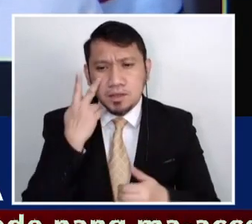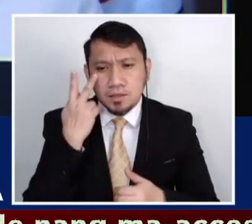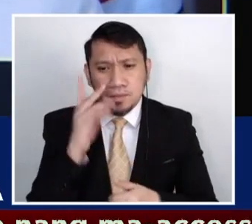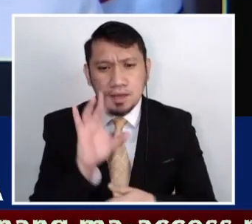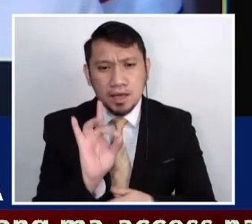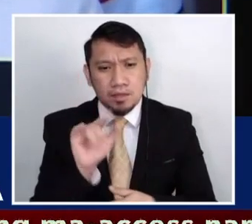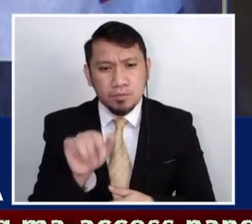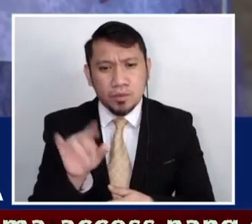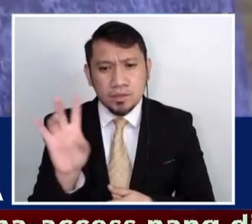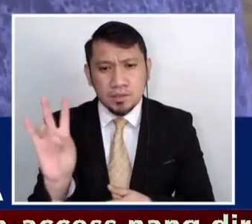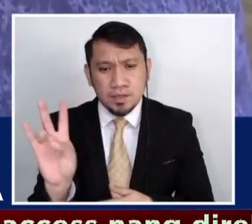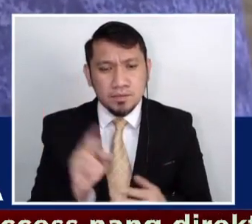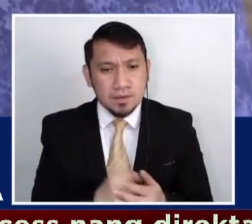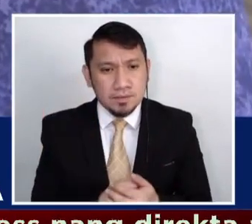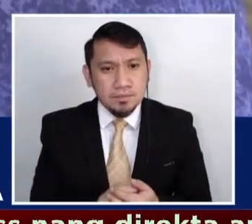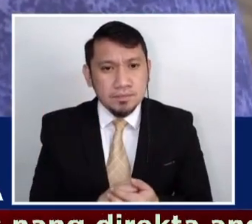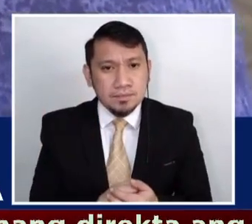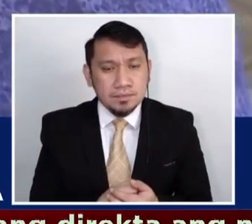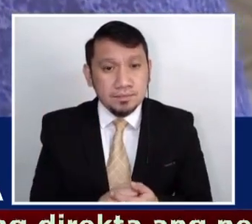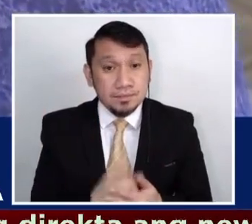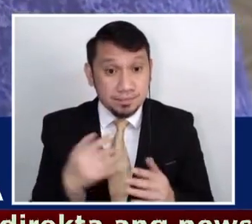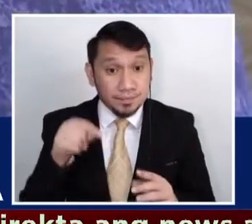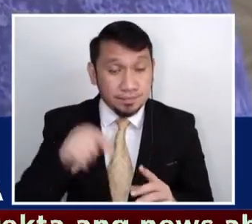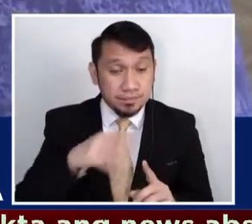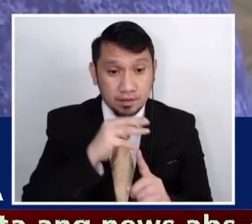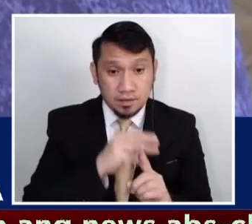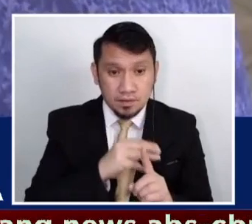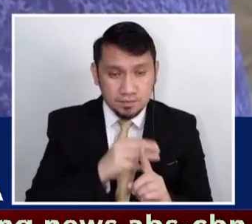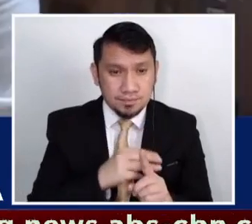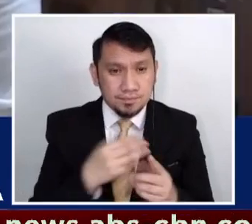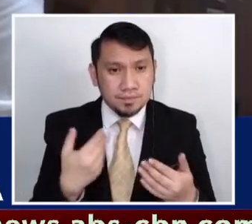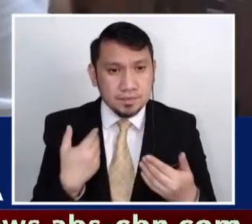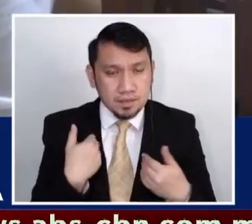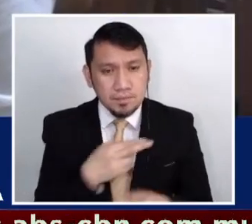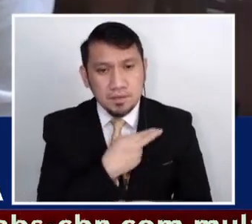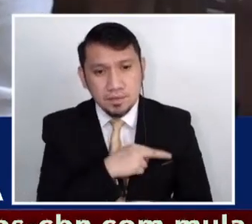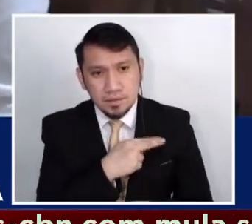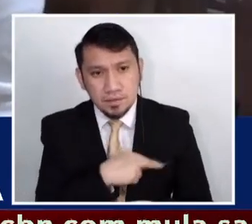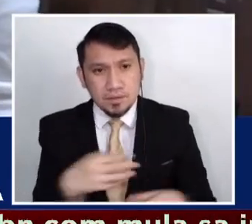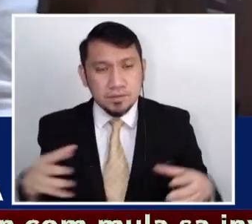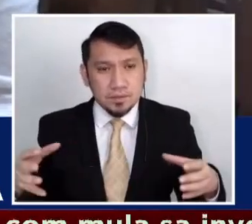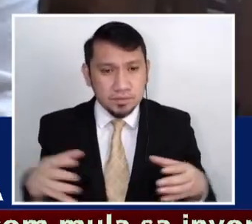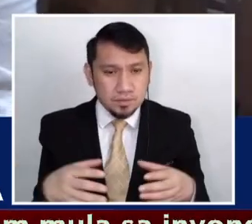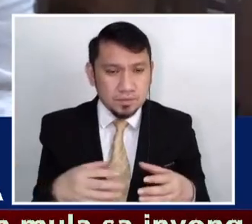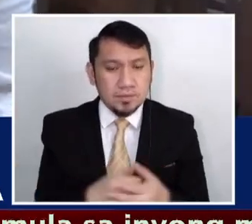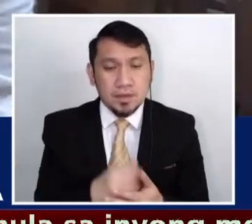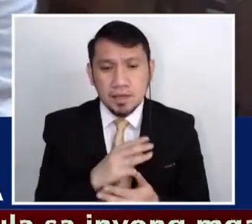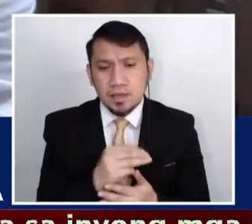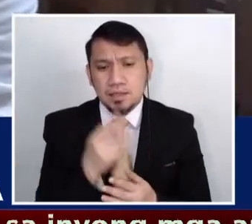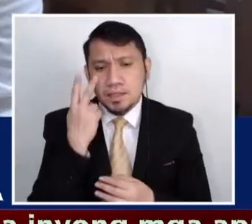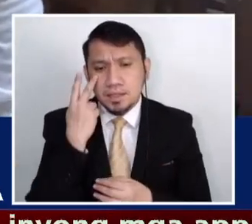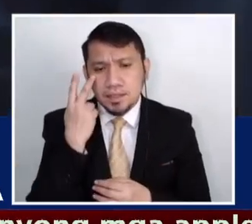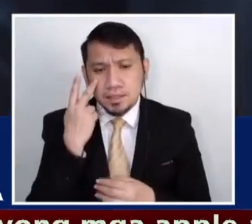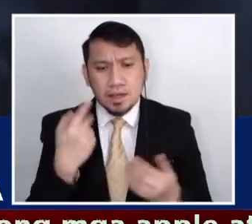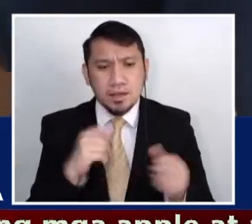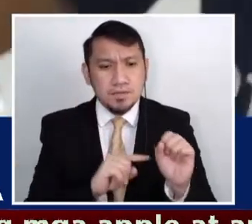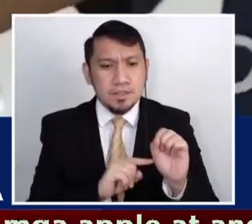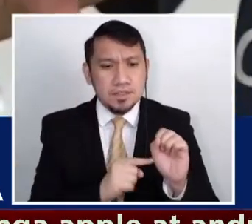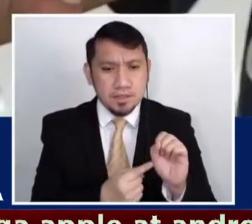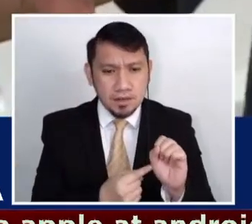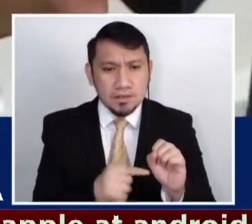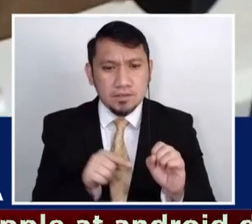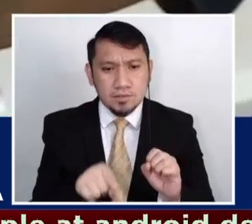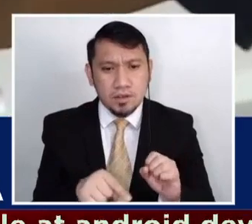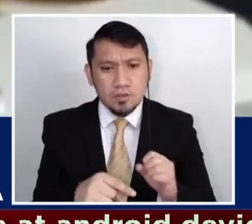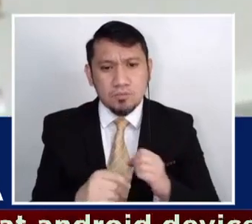8.7. And then in March, nagkaroon tayo ng mga religious gatherings and also nakita natin talaga na nagsimula na yung local